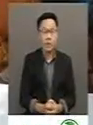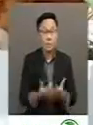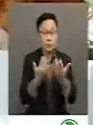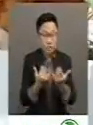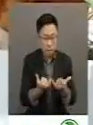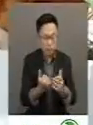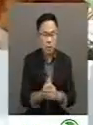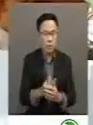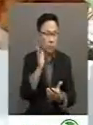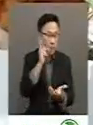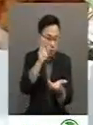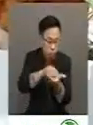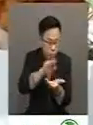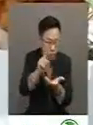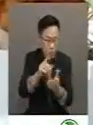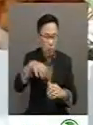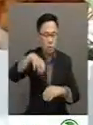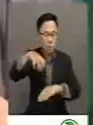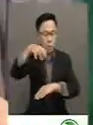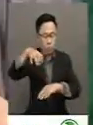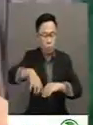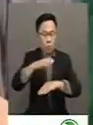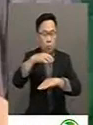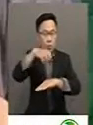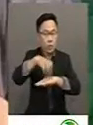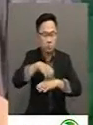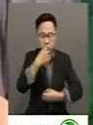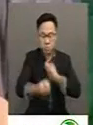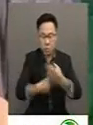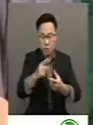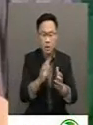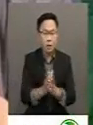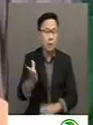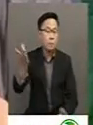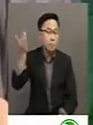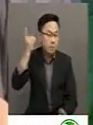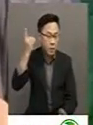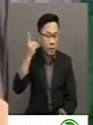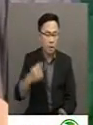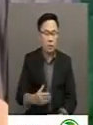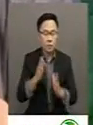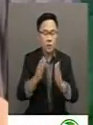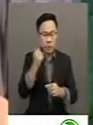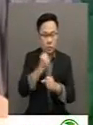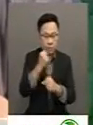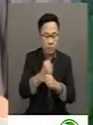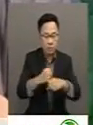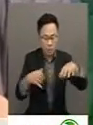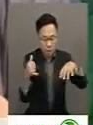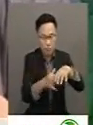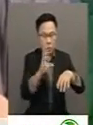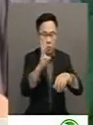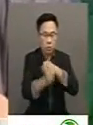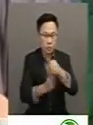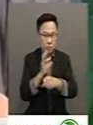นี้คุณผู้ชมมีข้อมูลออกมาจากทางวัดนะคะที่ออกมาแถลงการย้ำถึงกรณีที่เมื่อวานนี้มีเจ้าหน้าที่เข้ามาในอาคาร60